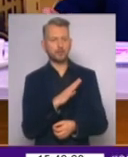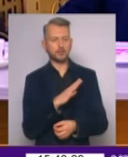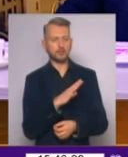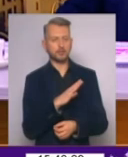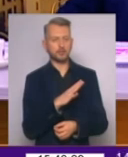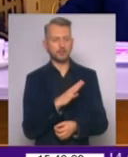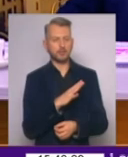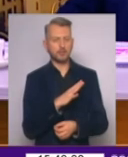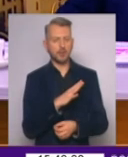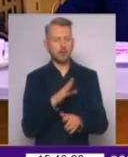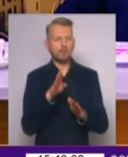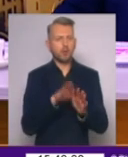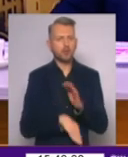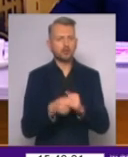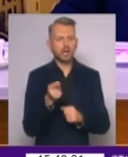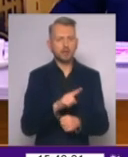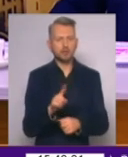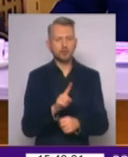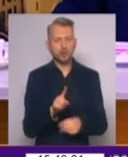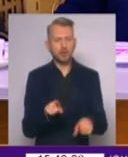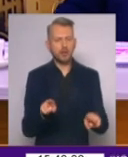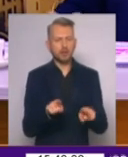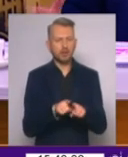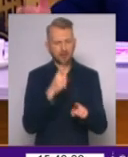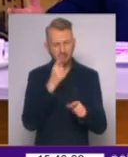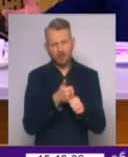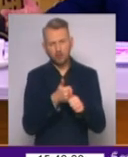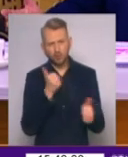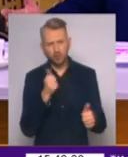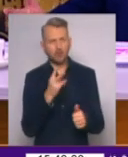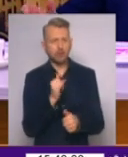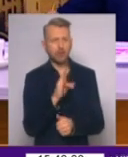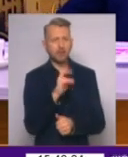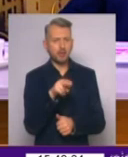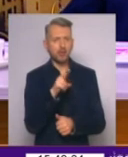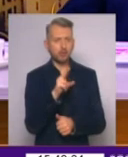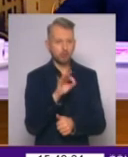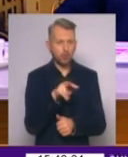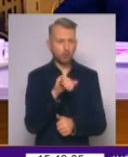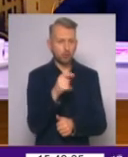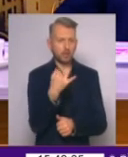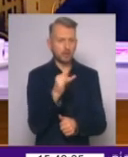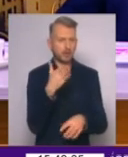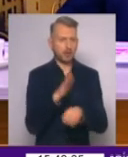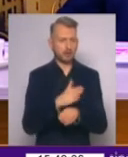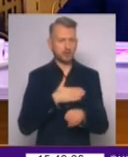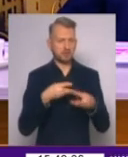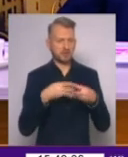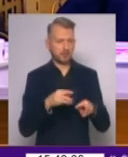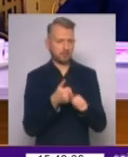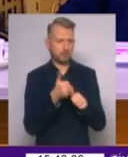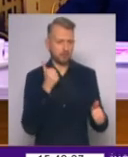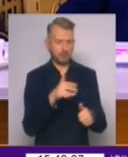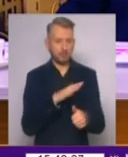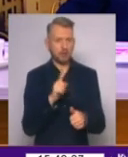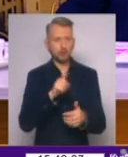би мовити, погіршена тим, що такий недолугий, ну от недолугі видають накази, на наші міністерства видали наказ,